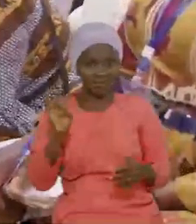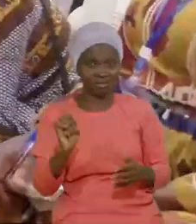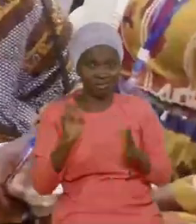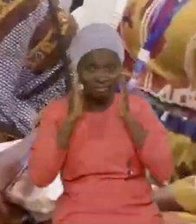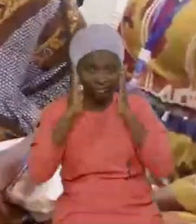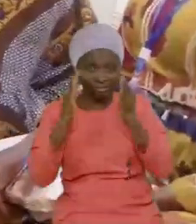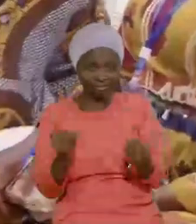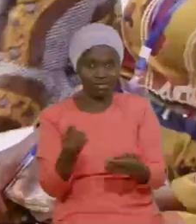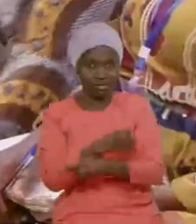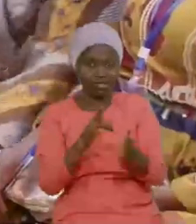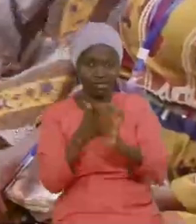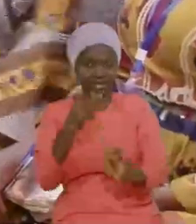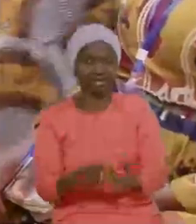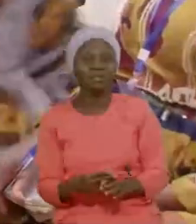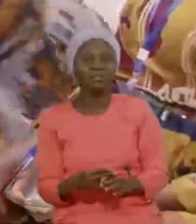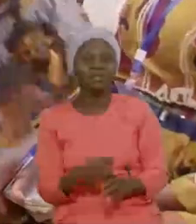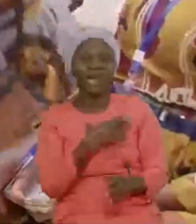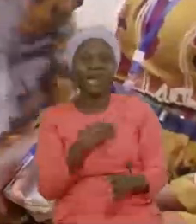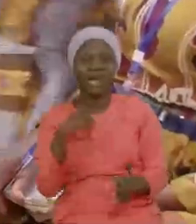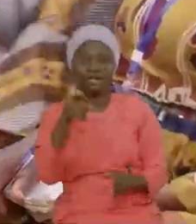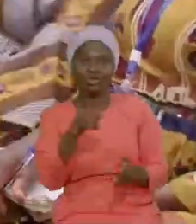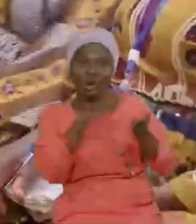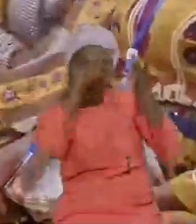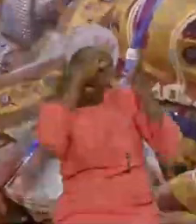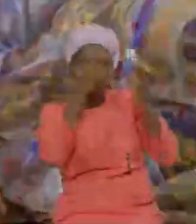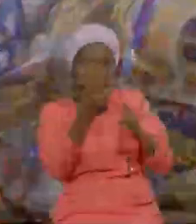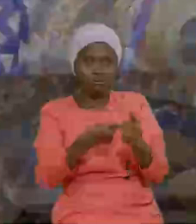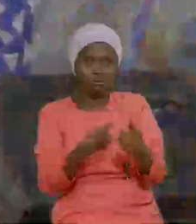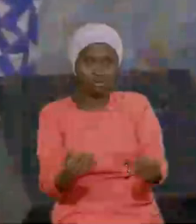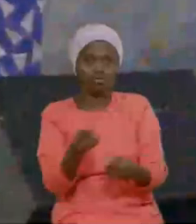Et ta vie sera reconcentrée aujourd'hui.